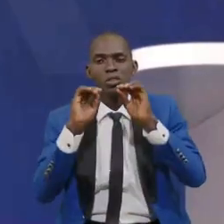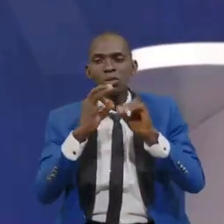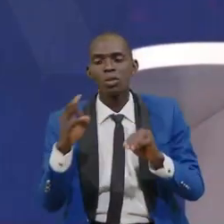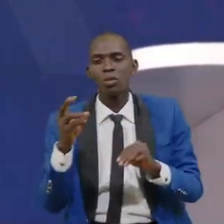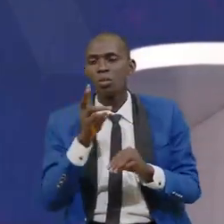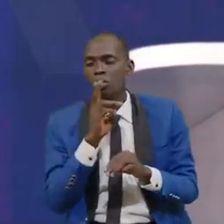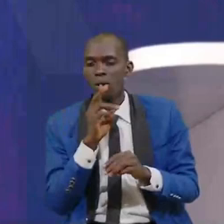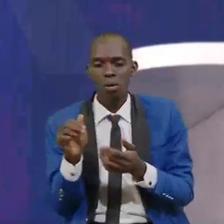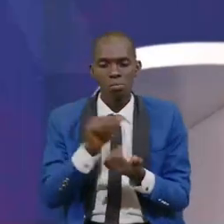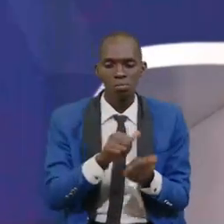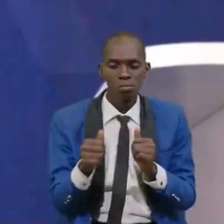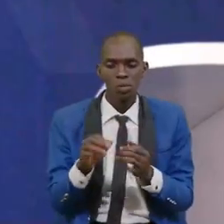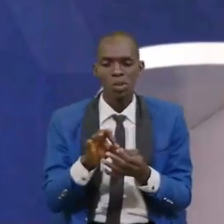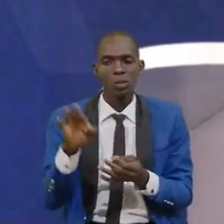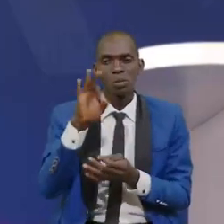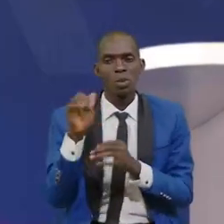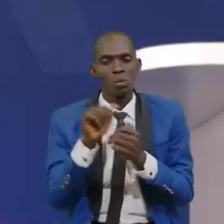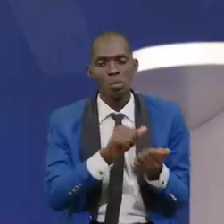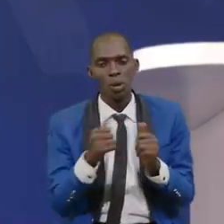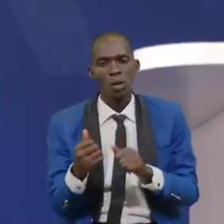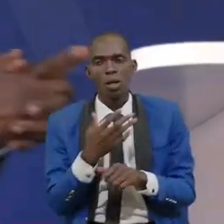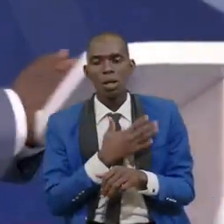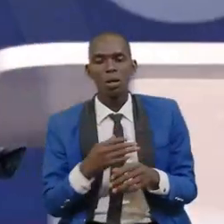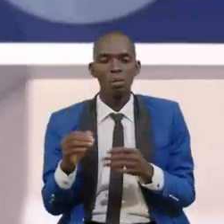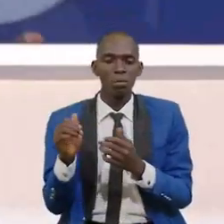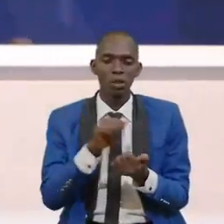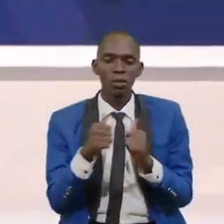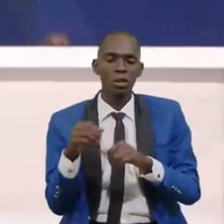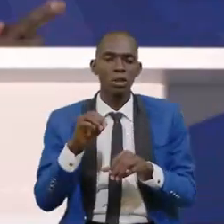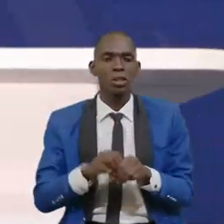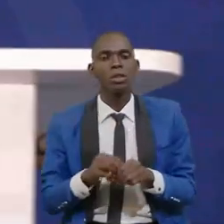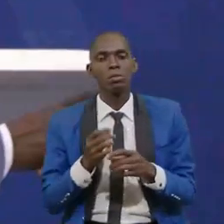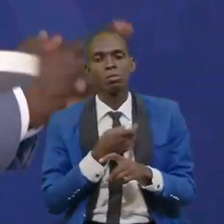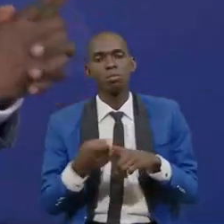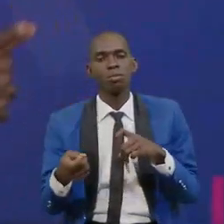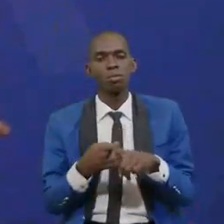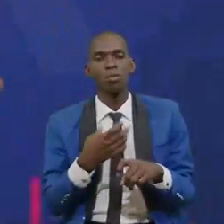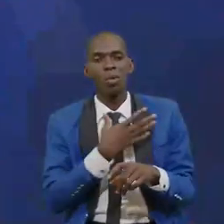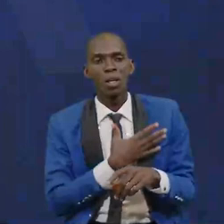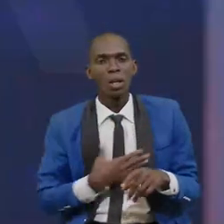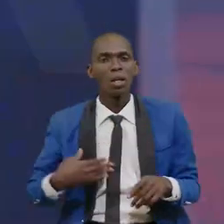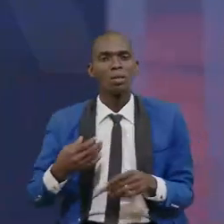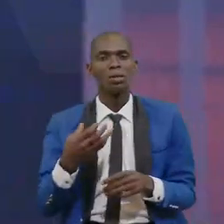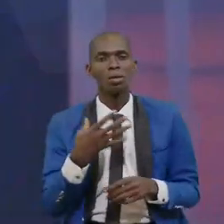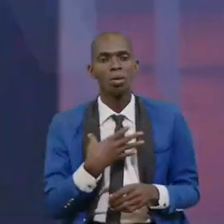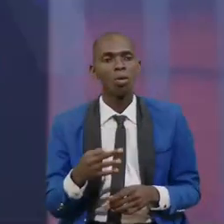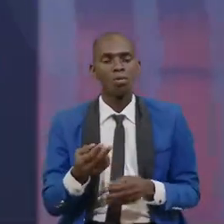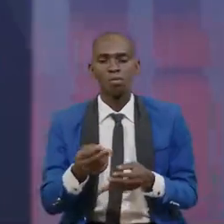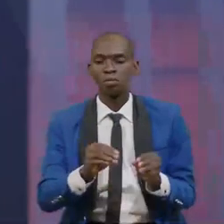Le baptême d'eau, le baptême du Saint-Esprit, le baptême dans la persécution et de l'imposition des